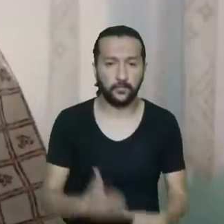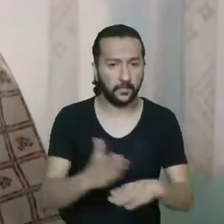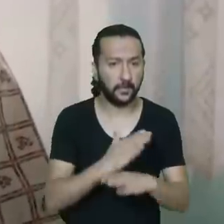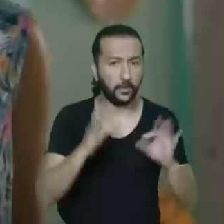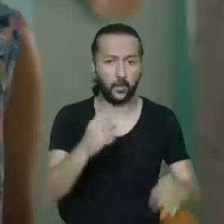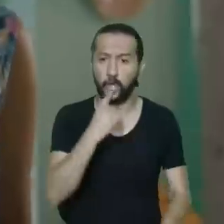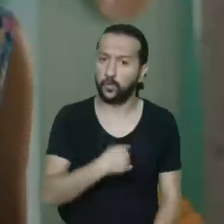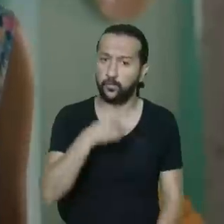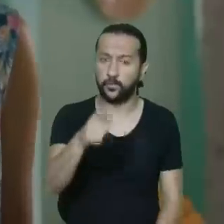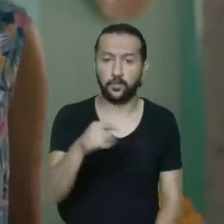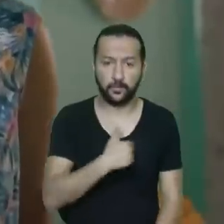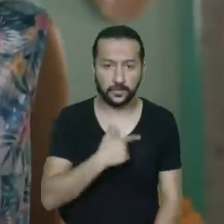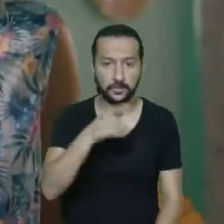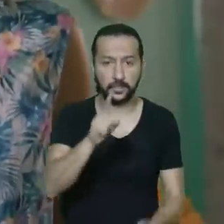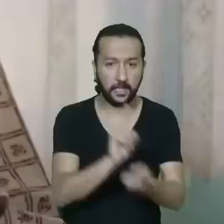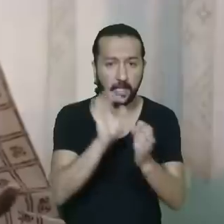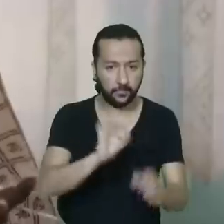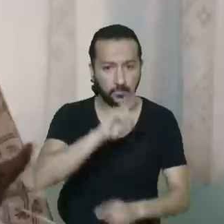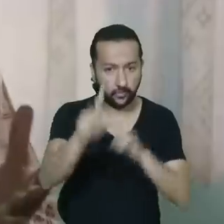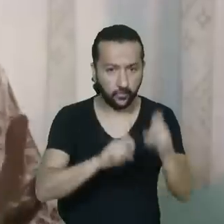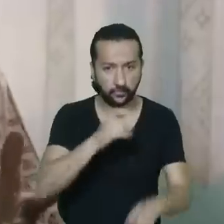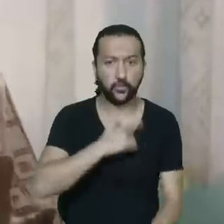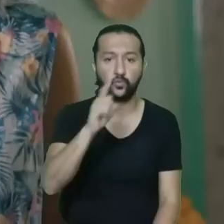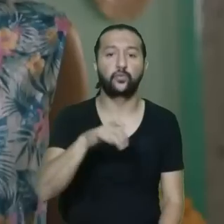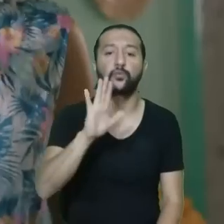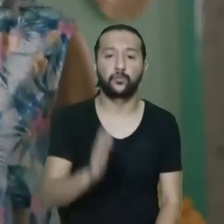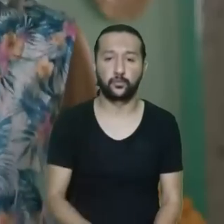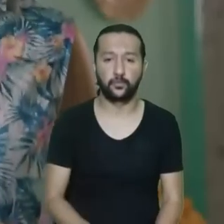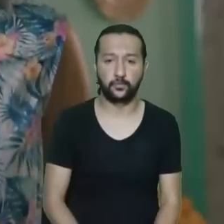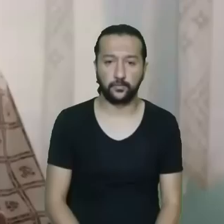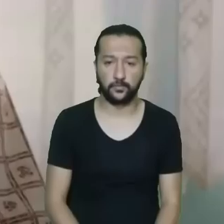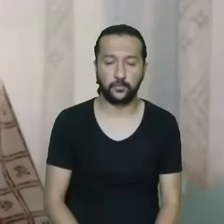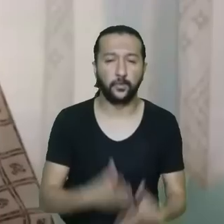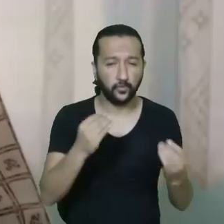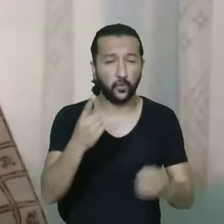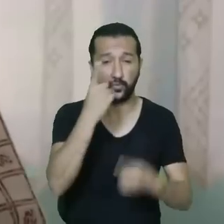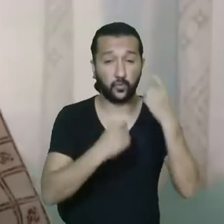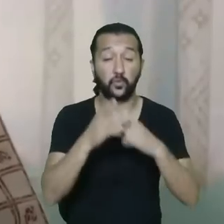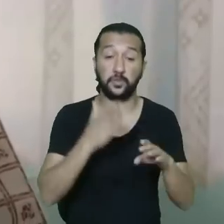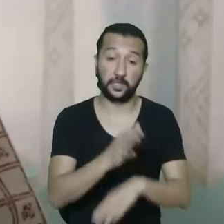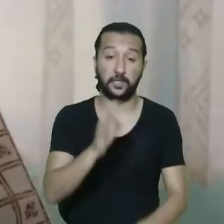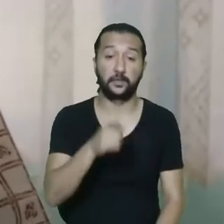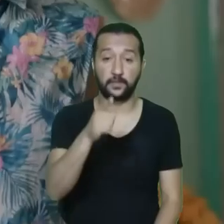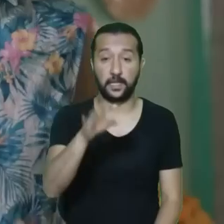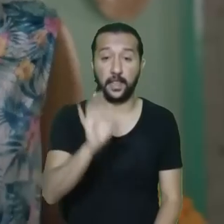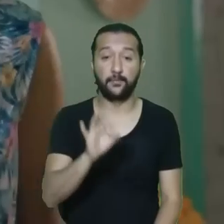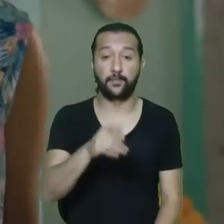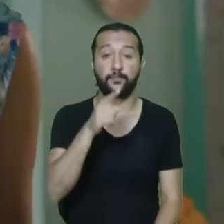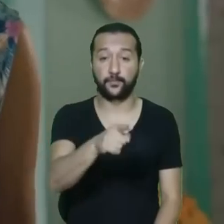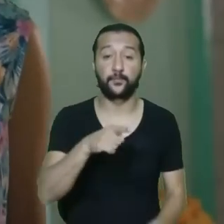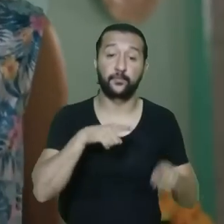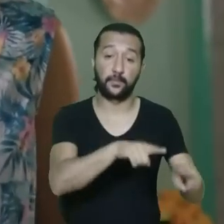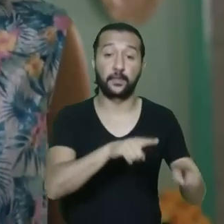Niye öyle diyorsun ama? Ben sana hep soruyorum. Sormuyor mu? Hör af. Çok soruyordun zaten. Sen hep